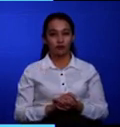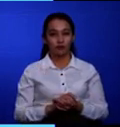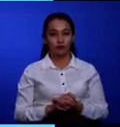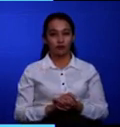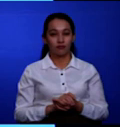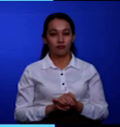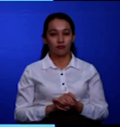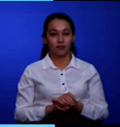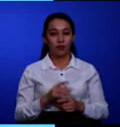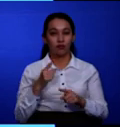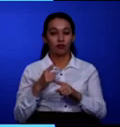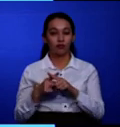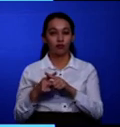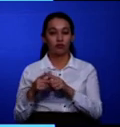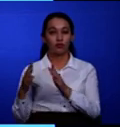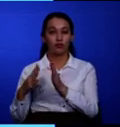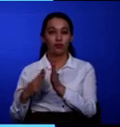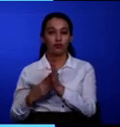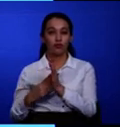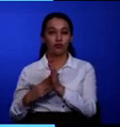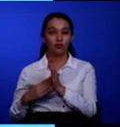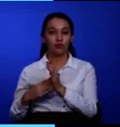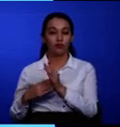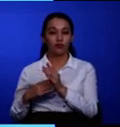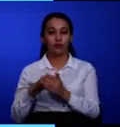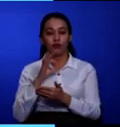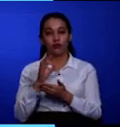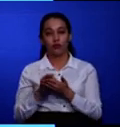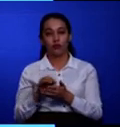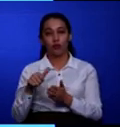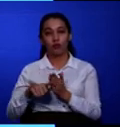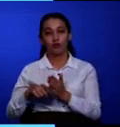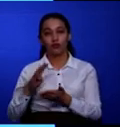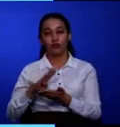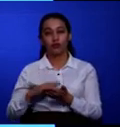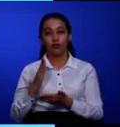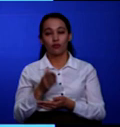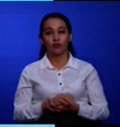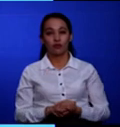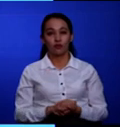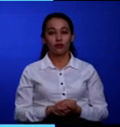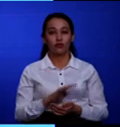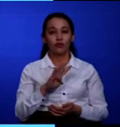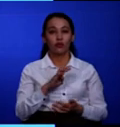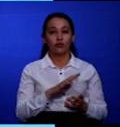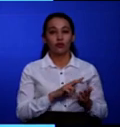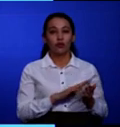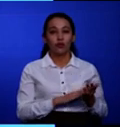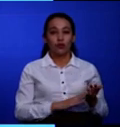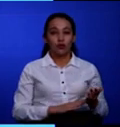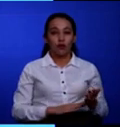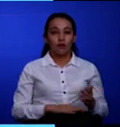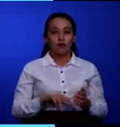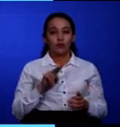10 ligimizni qo'shib qo'ysak, natija 690 chiqadi. Demak, 490 va 200 sonining